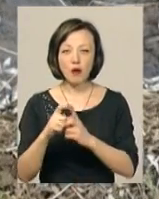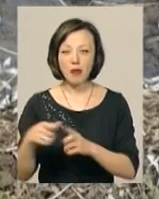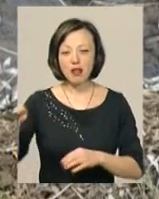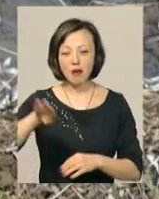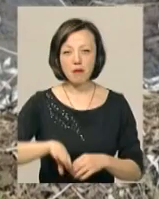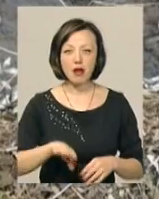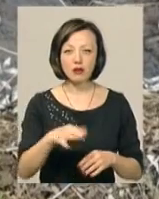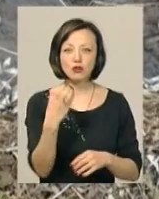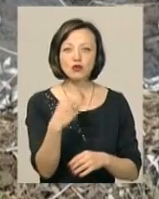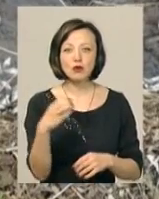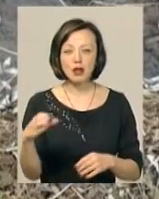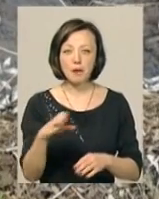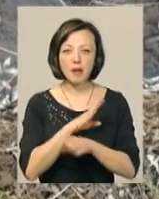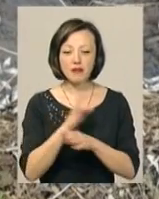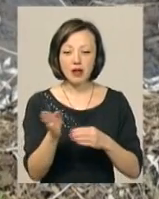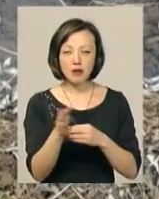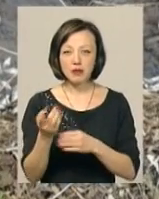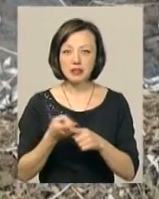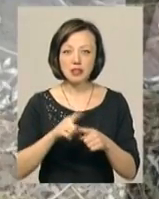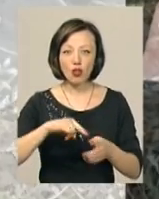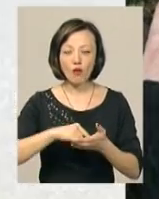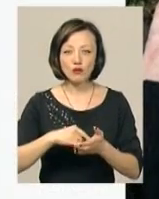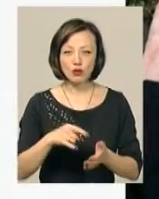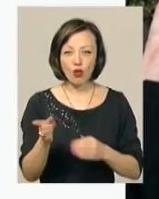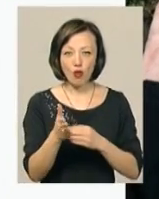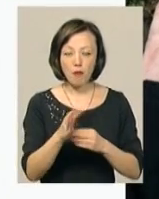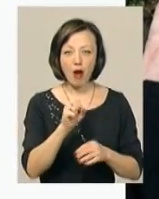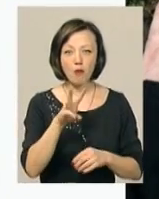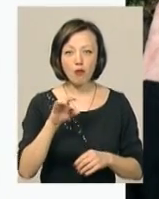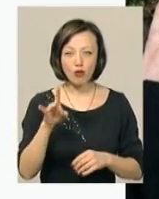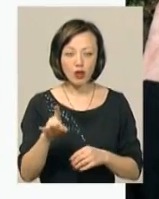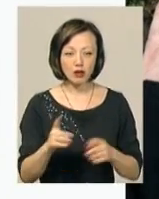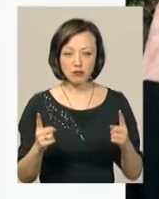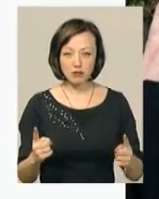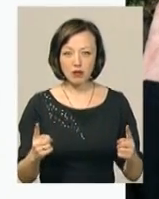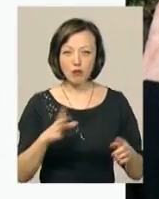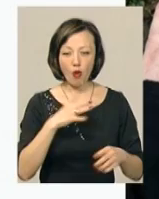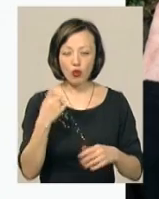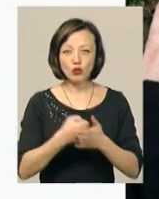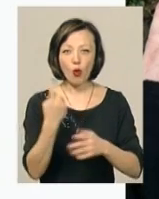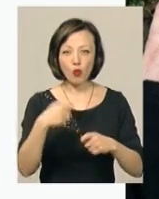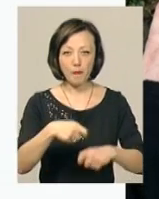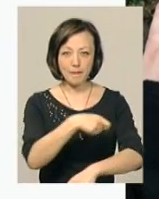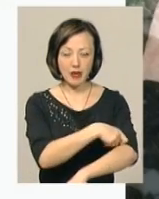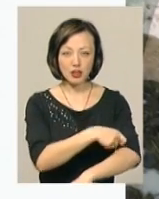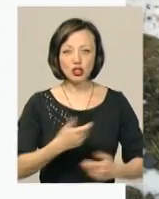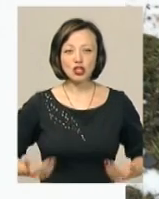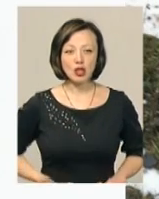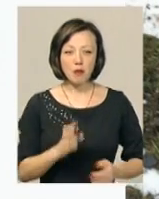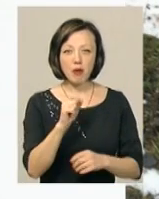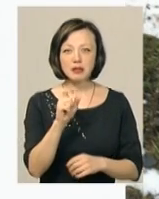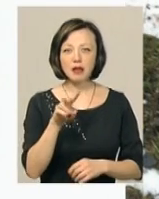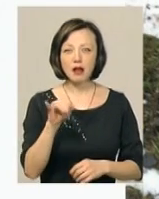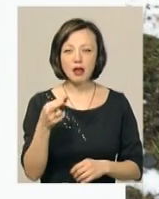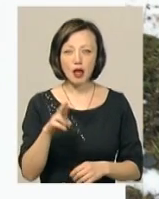викинуло сотні мертвих рибин. Це товстолоби та амури, деякі з них сягали у довжину 1 метра. Жителі Базалії підозрюють, що